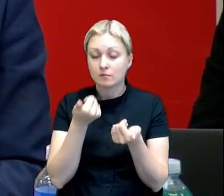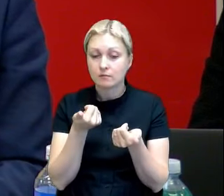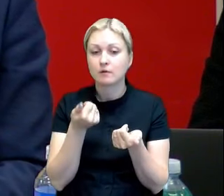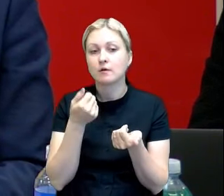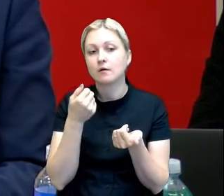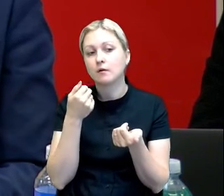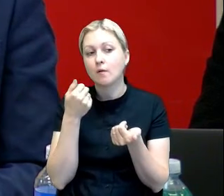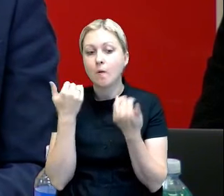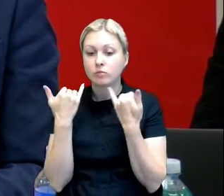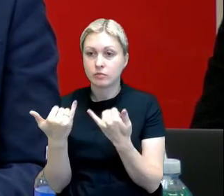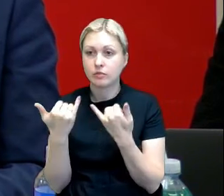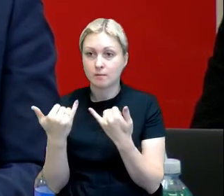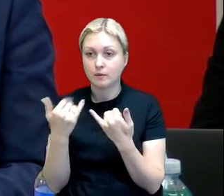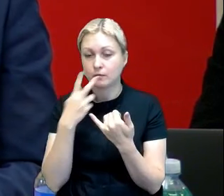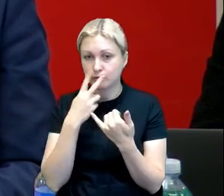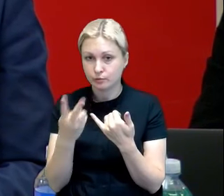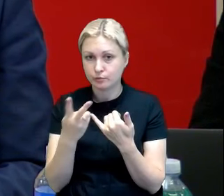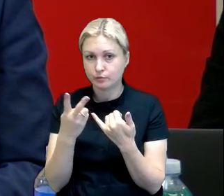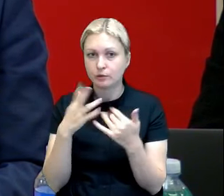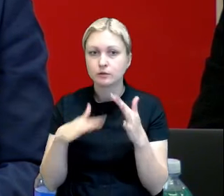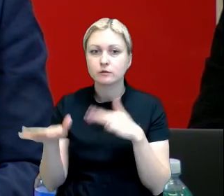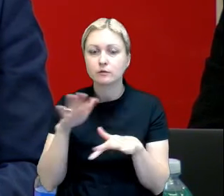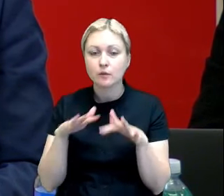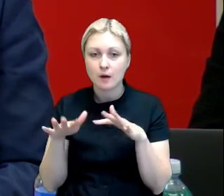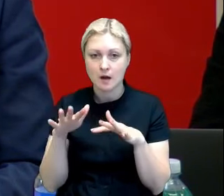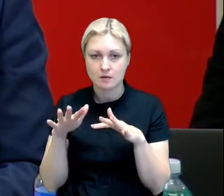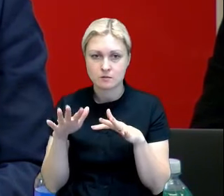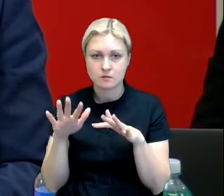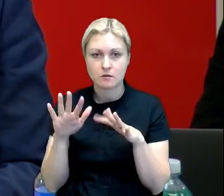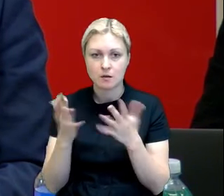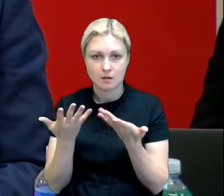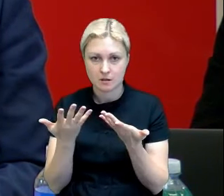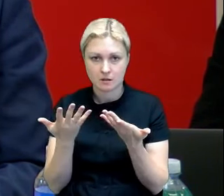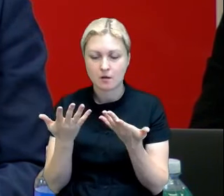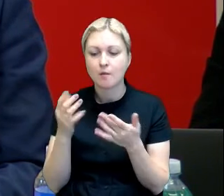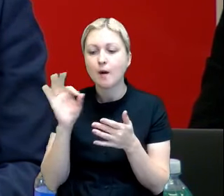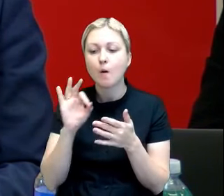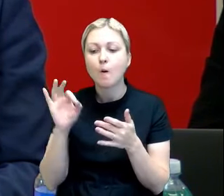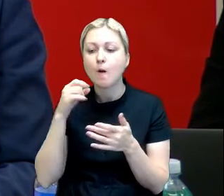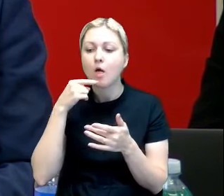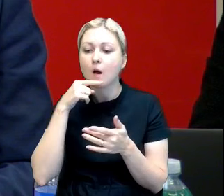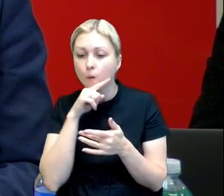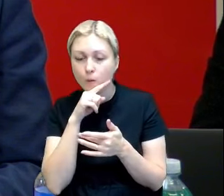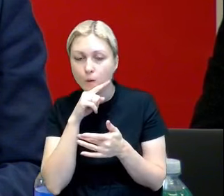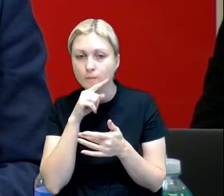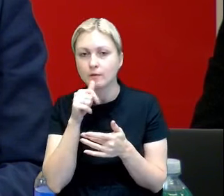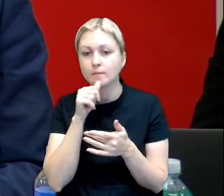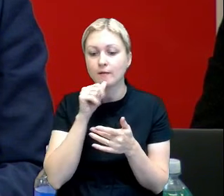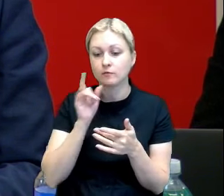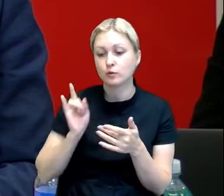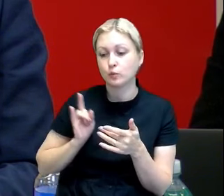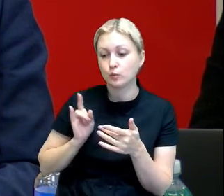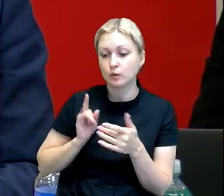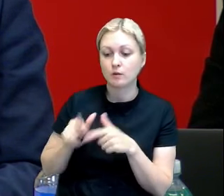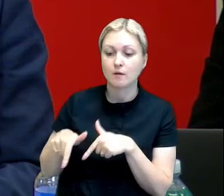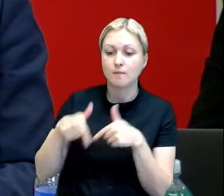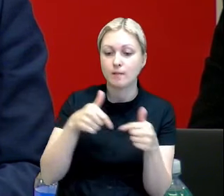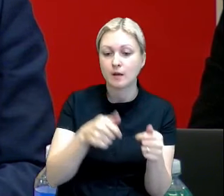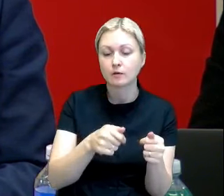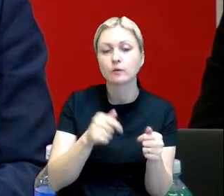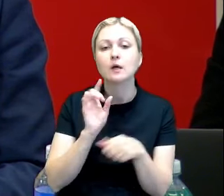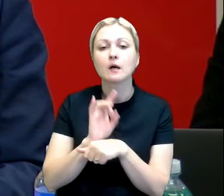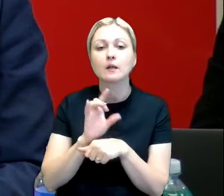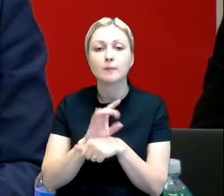dabar šita pasekmė ką jinai sukelia jeigu žiūrėti iš ekonominės pusės perduodant šitą turtą yra klaipėdos